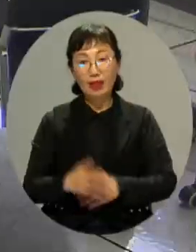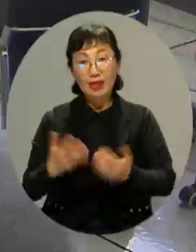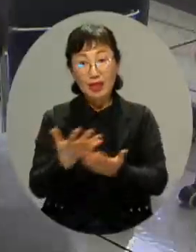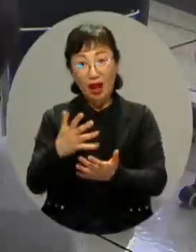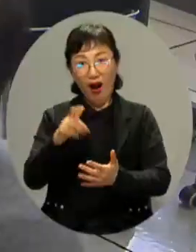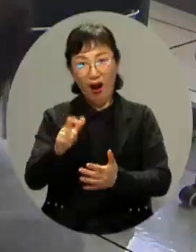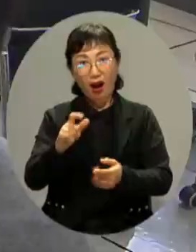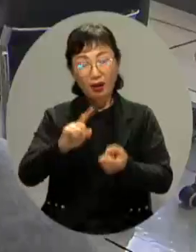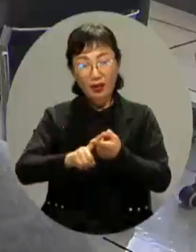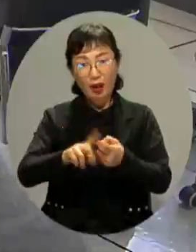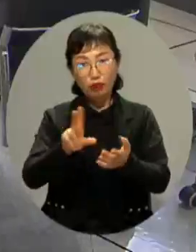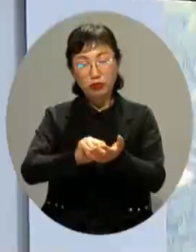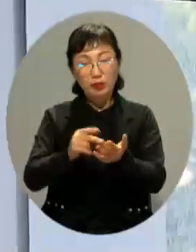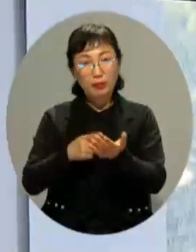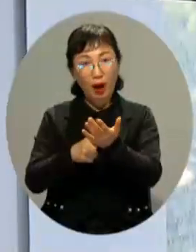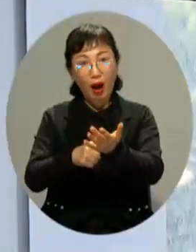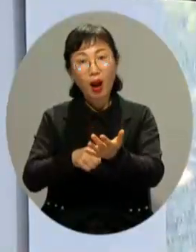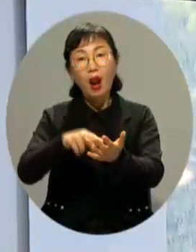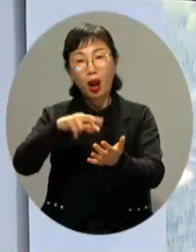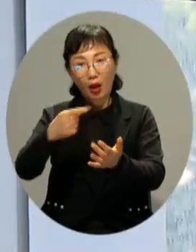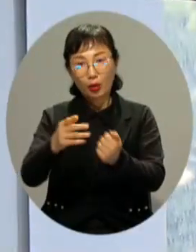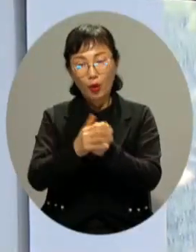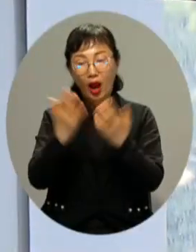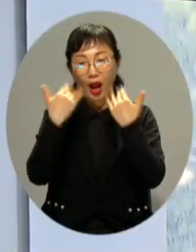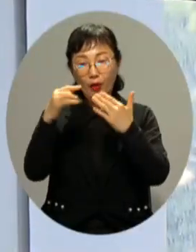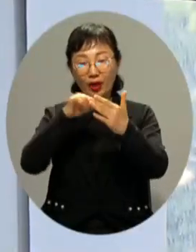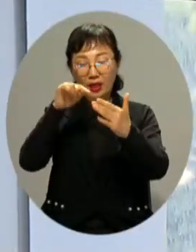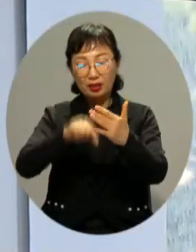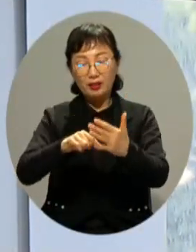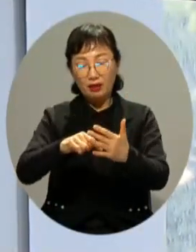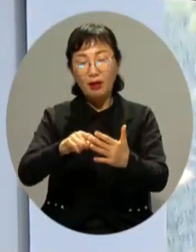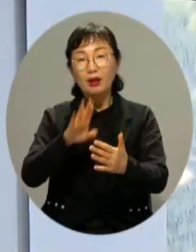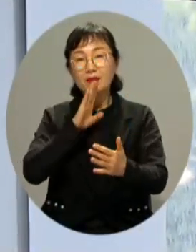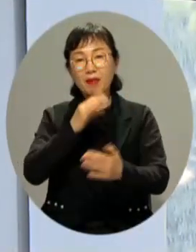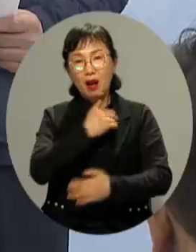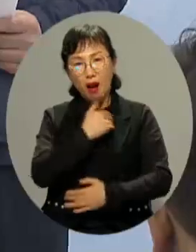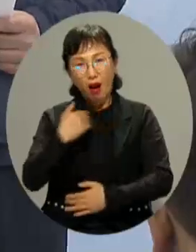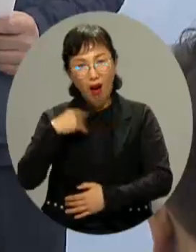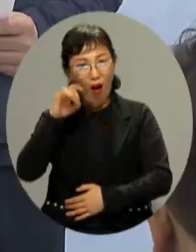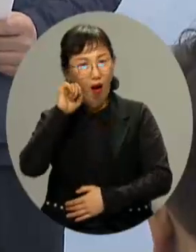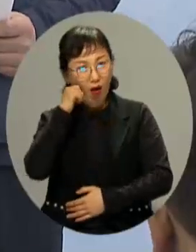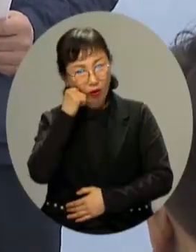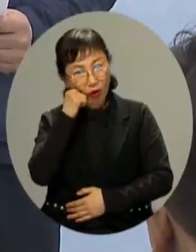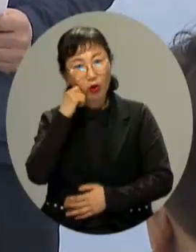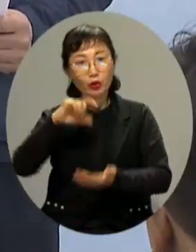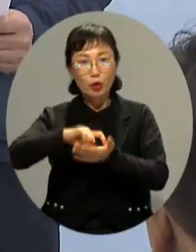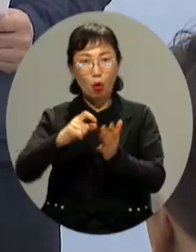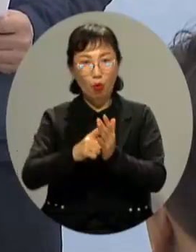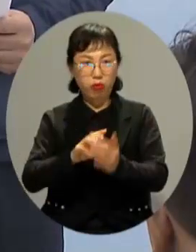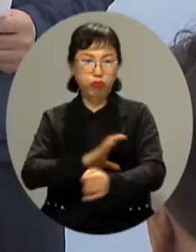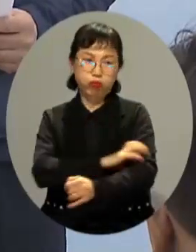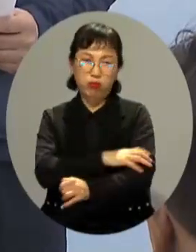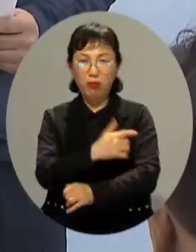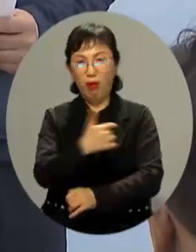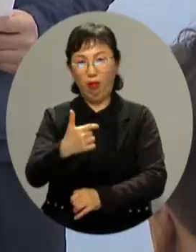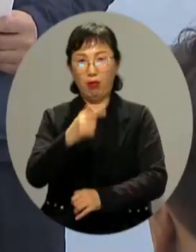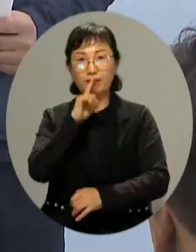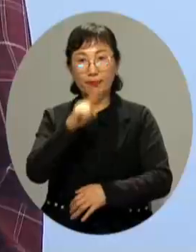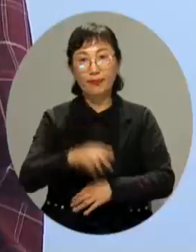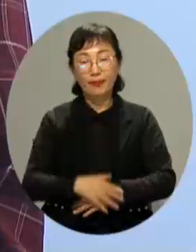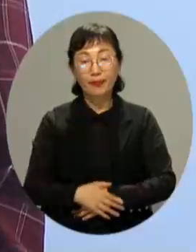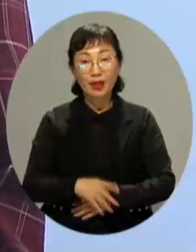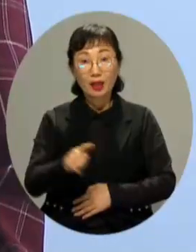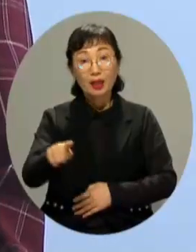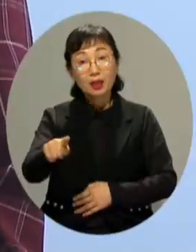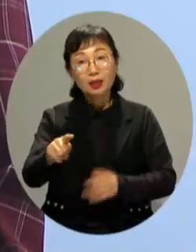강도에 대한 문제 제기 이외에도 일선 학교에서는 감당하기 힘든 갑질이 여전하다는 호소도 계속되고 있습니다.